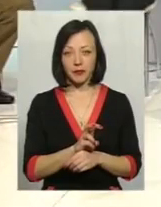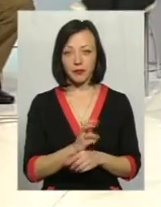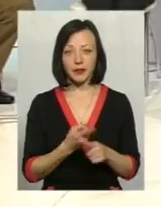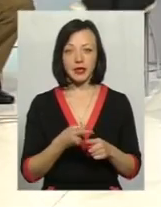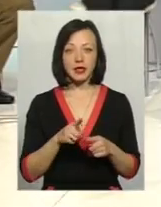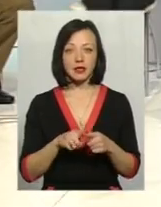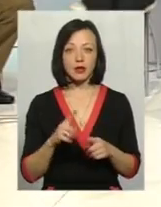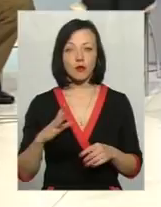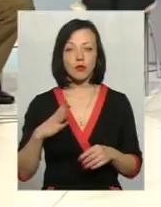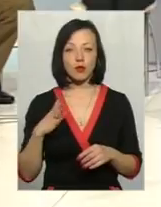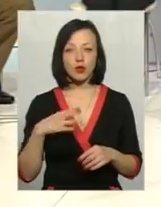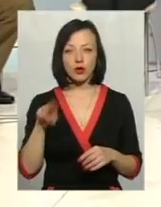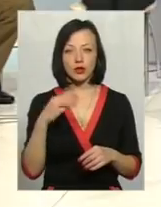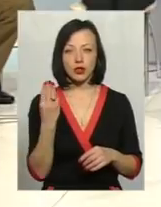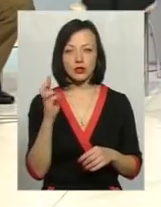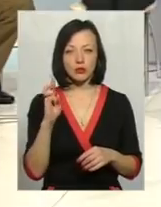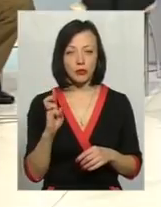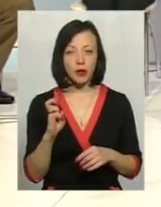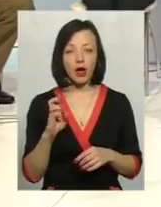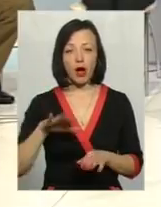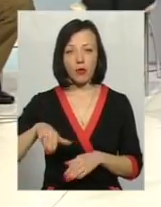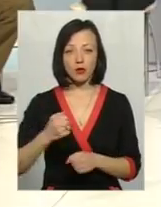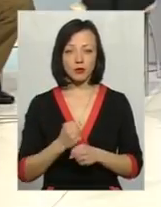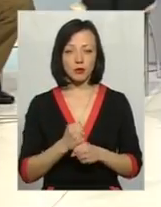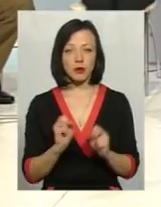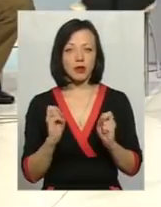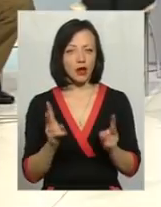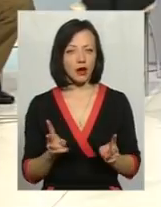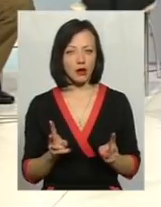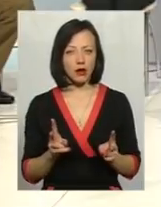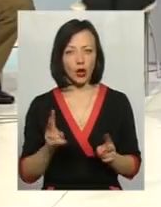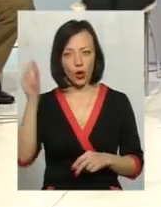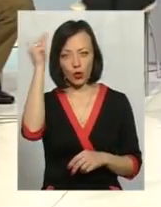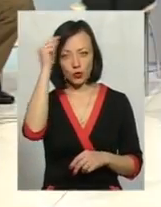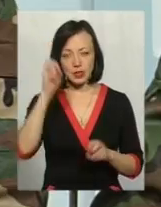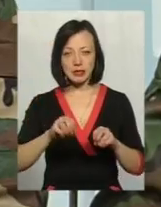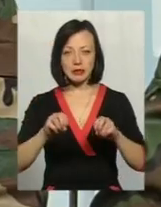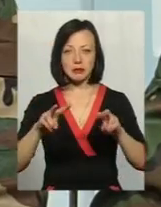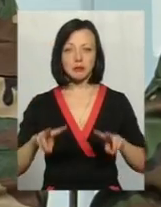Це було ДШБ, а потім її зробили як учебка для спецназу.